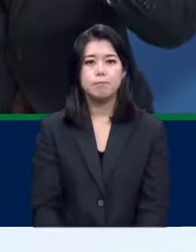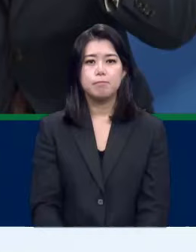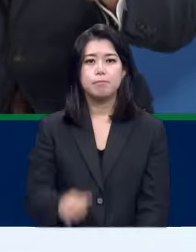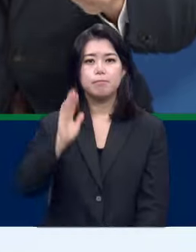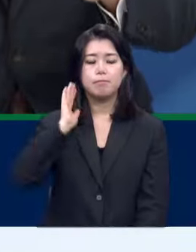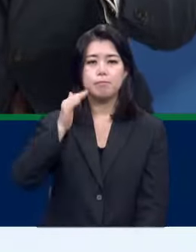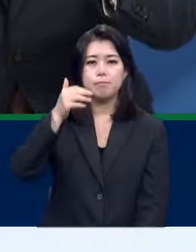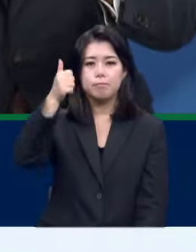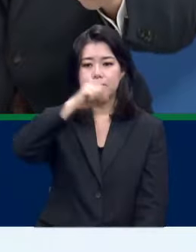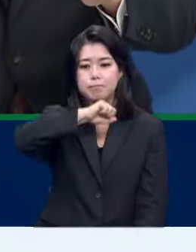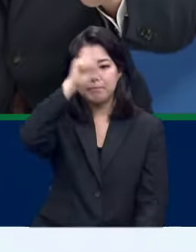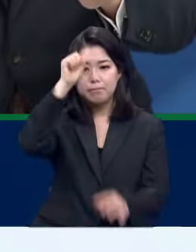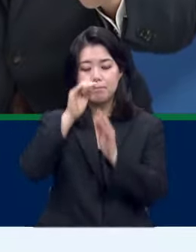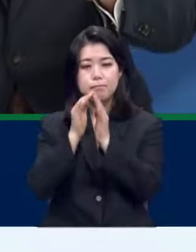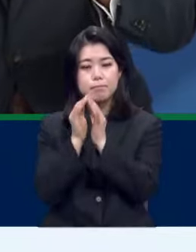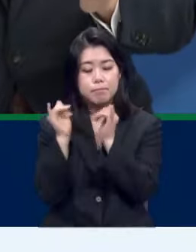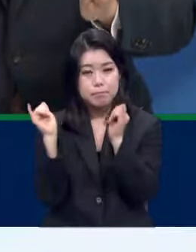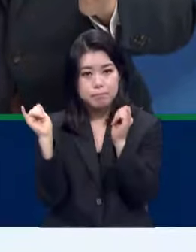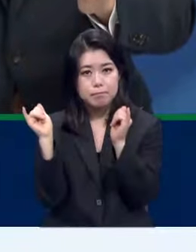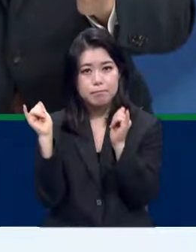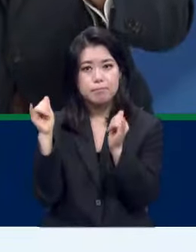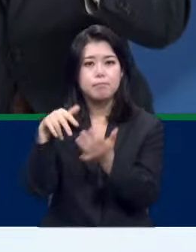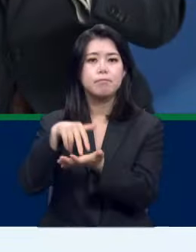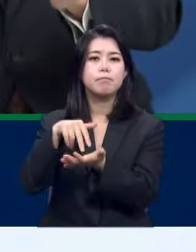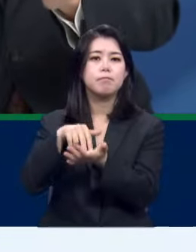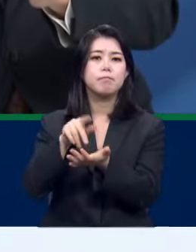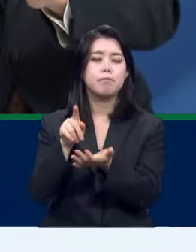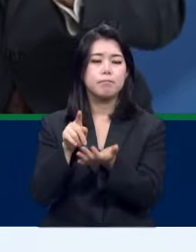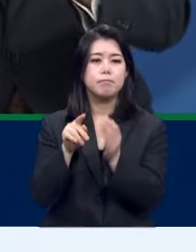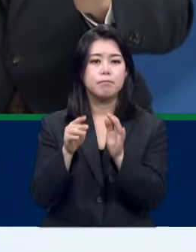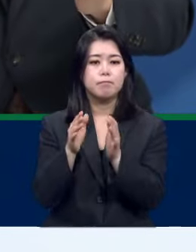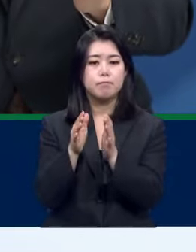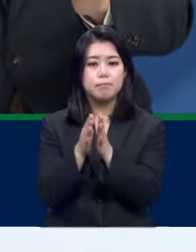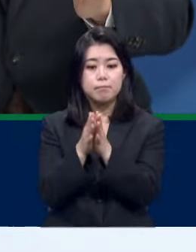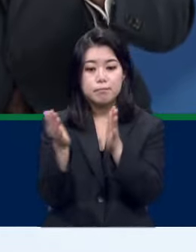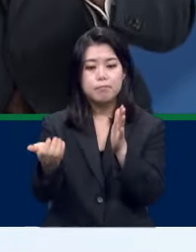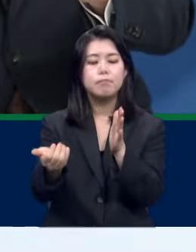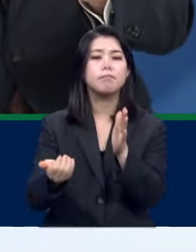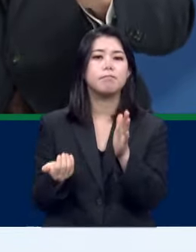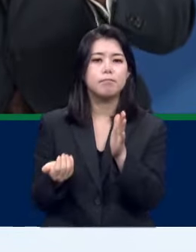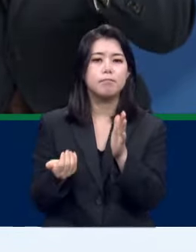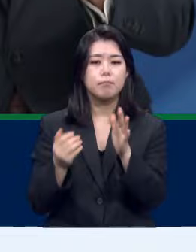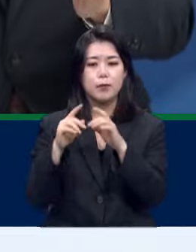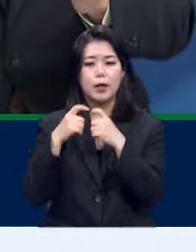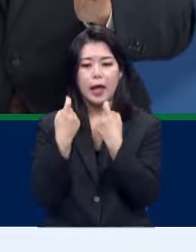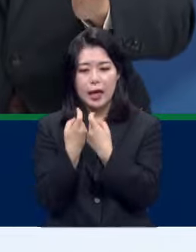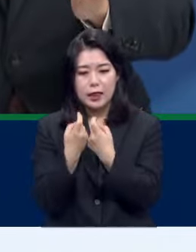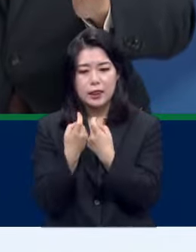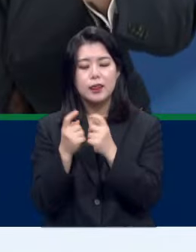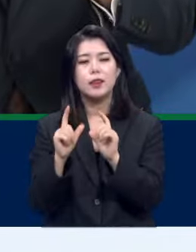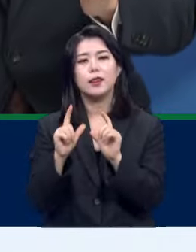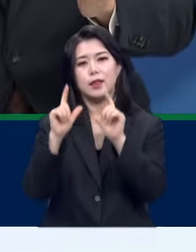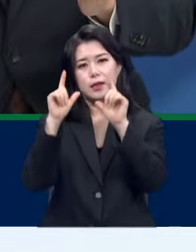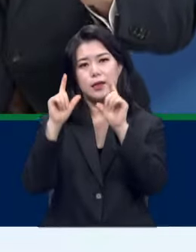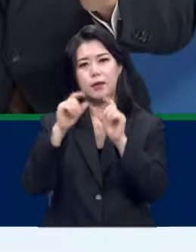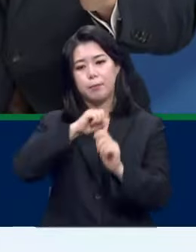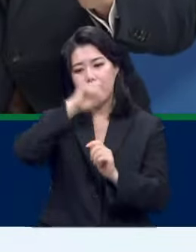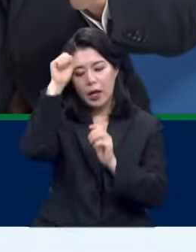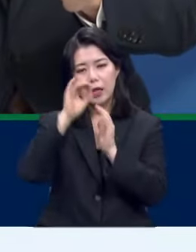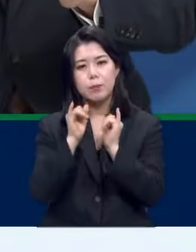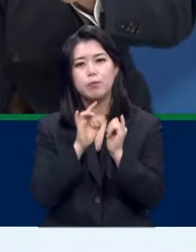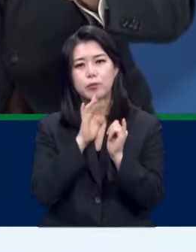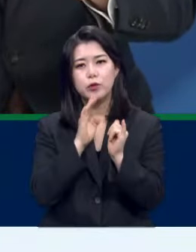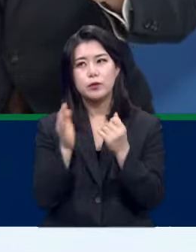대통령 당선인 신분으로서 대통령이 임기를 시작하기 전 날이에요 민간인 마지막 날입니다 이때 당시에